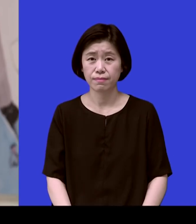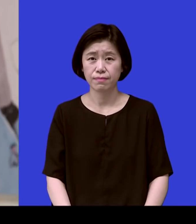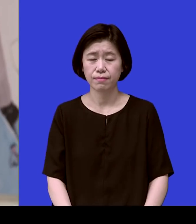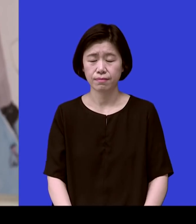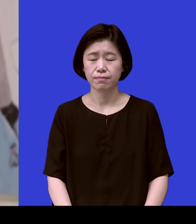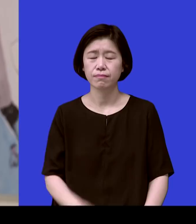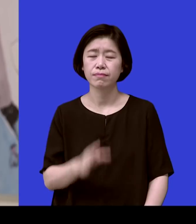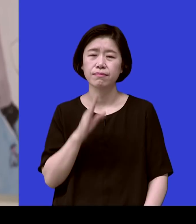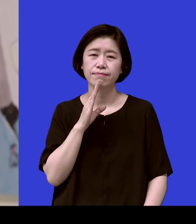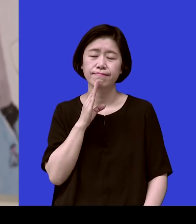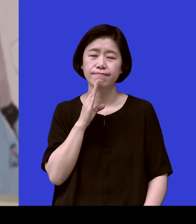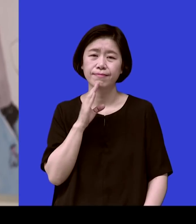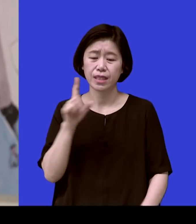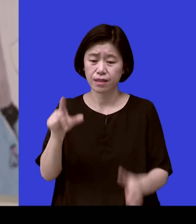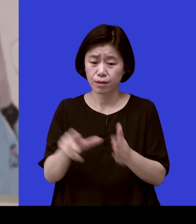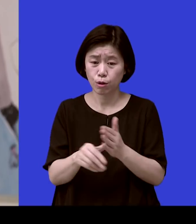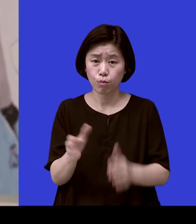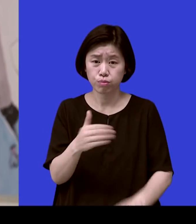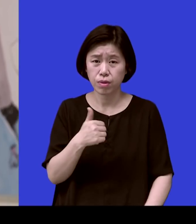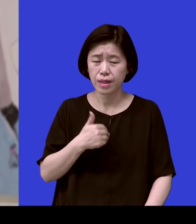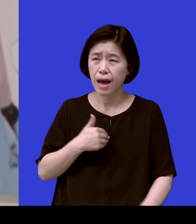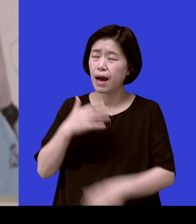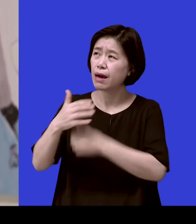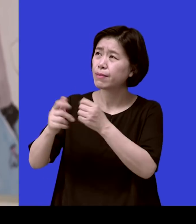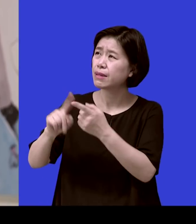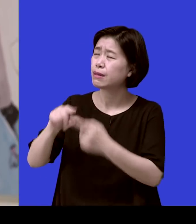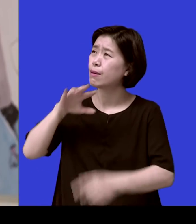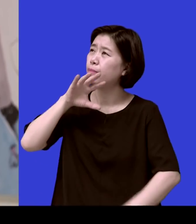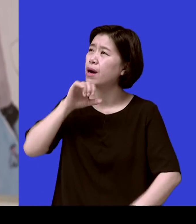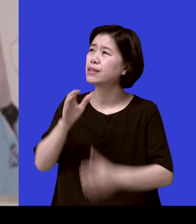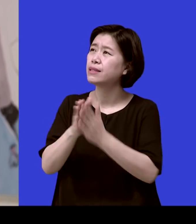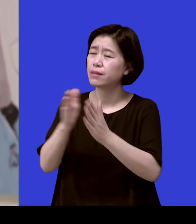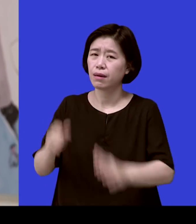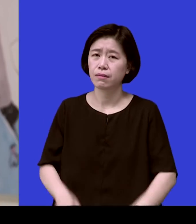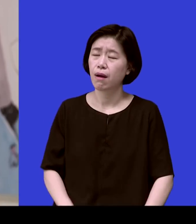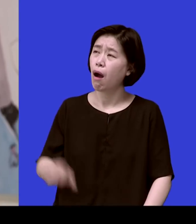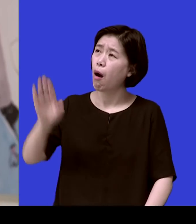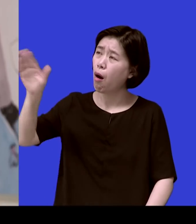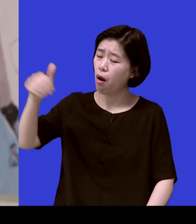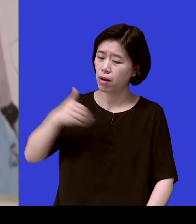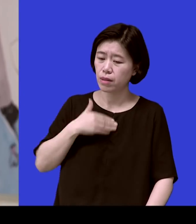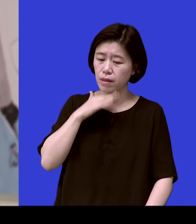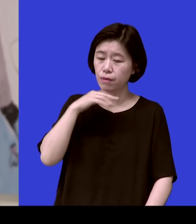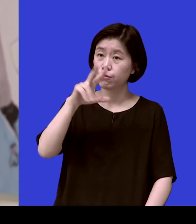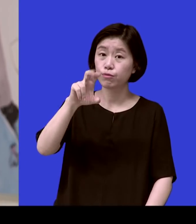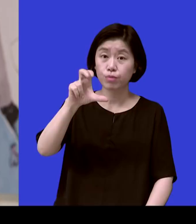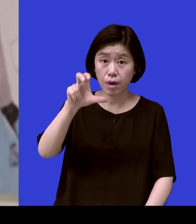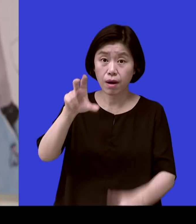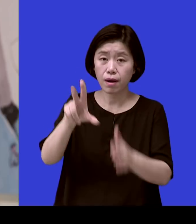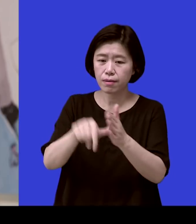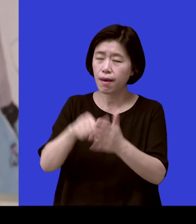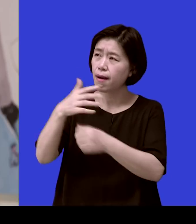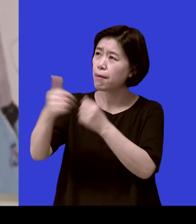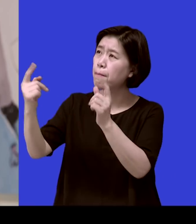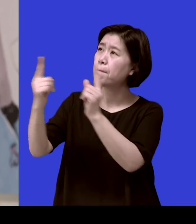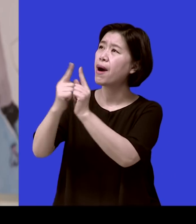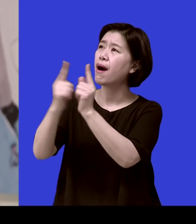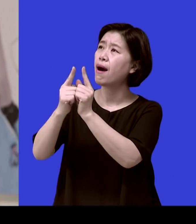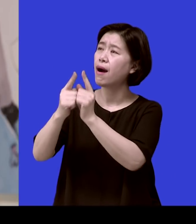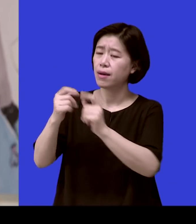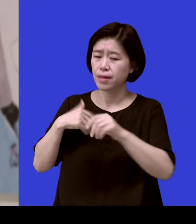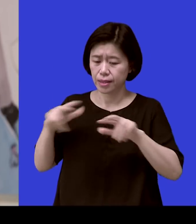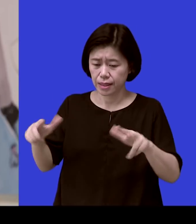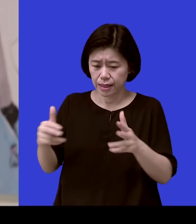그렇죠. 하나님을 25세 만나 너무 행복하게 살았는데 그리고 제가 주일 빼먹은